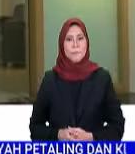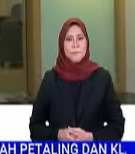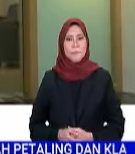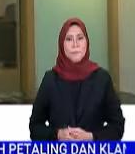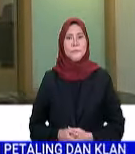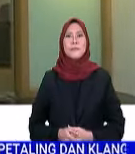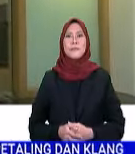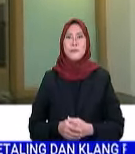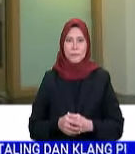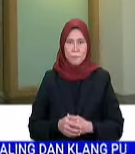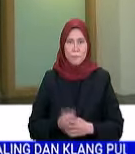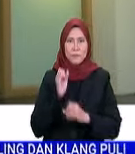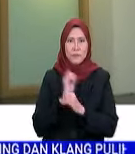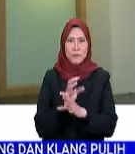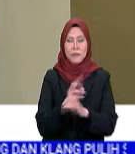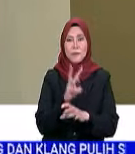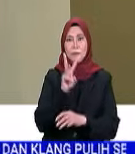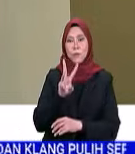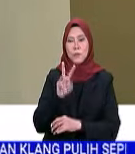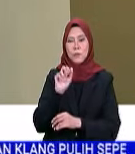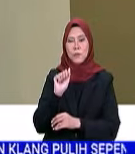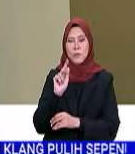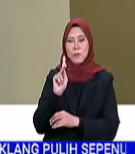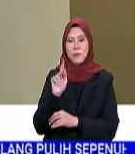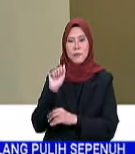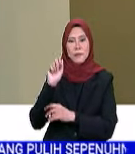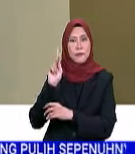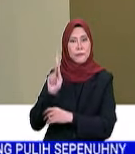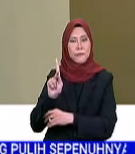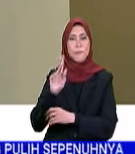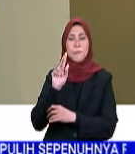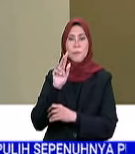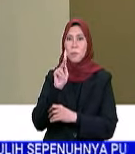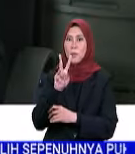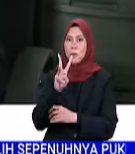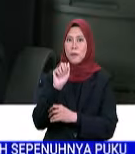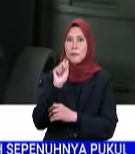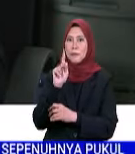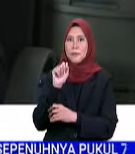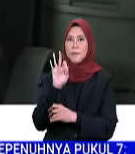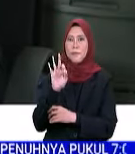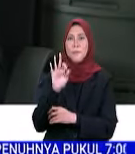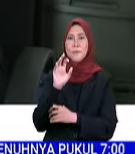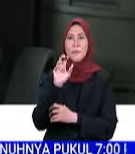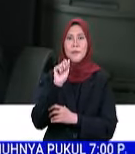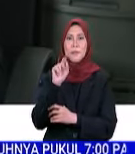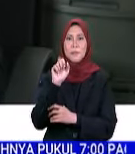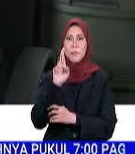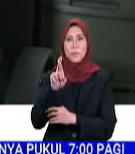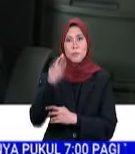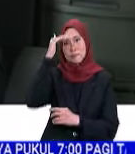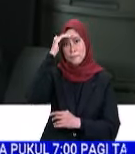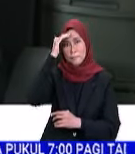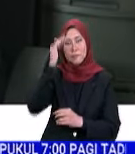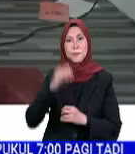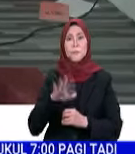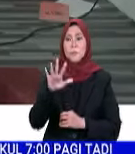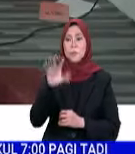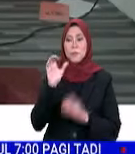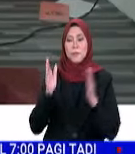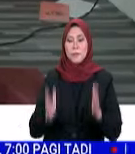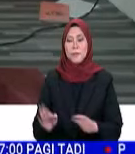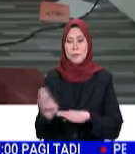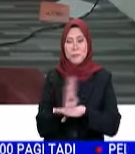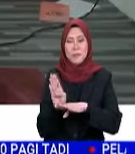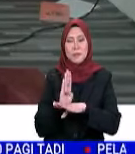Inisiatif digerakkan Wakaf An-Nur dengan kerjasama Majlis Agama Islam Negeri Johor. 500 usahawan daripada